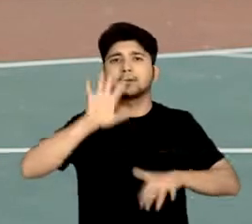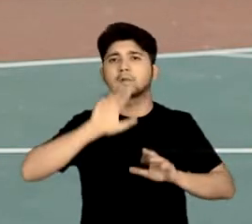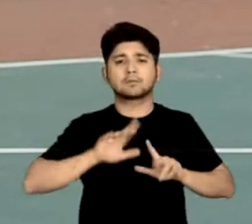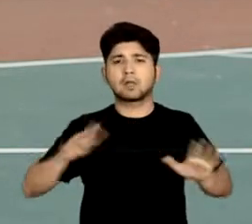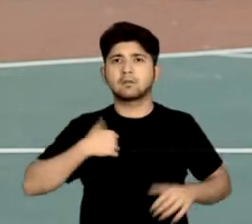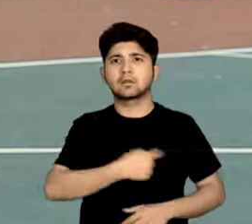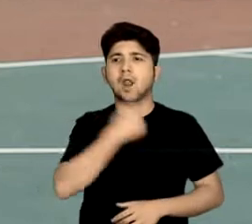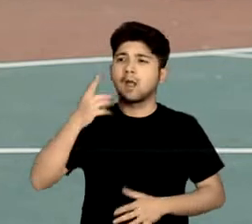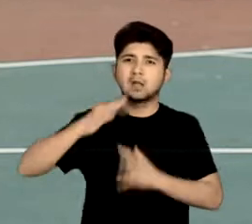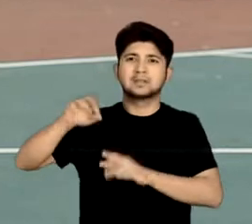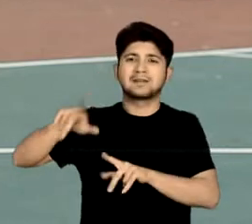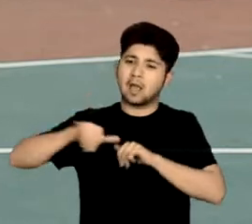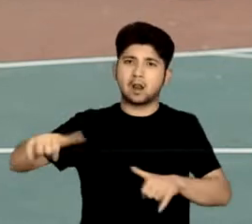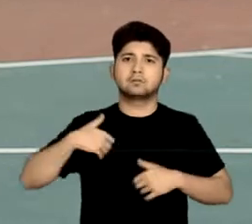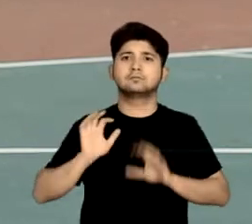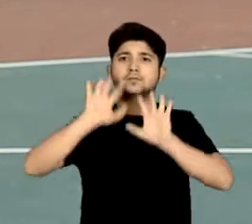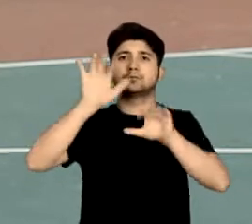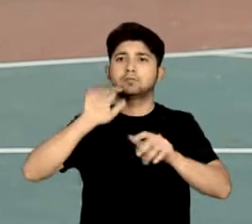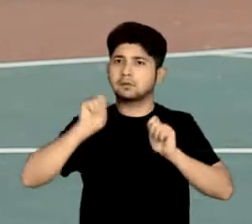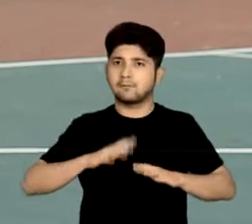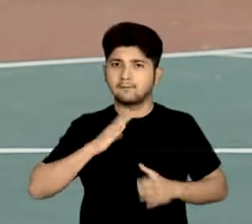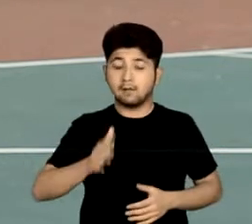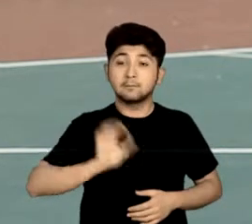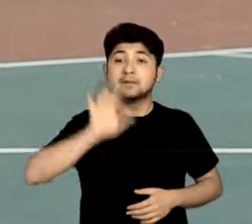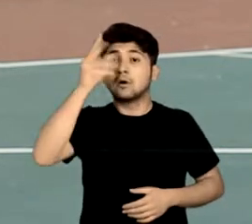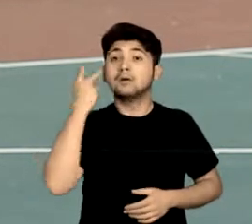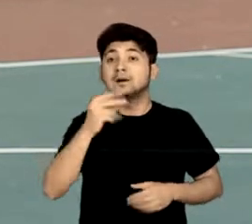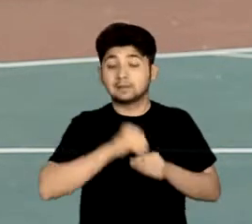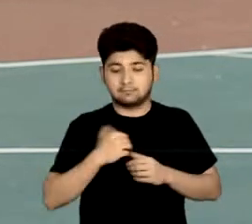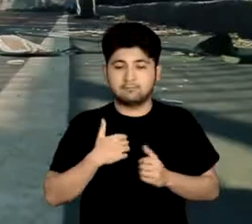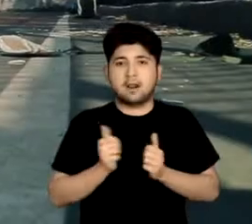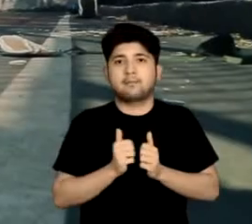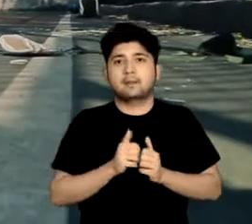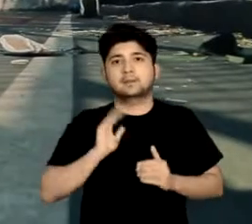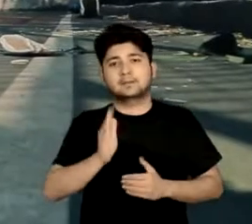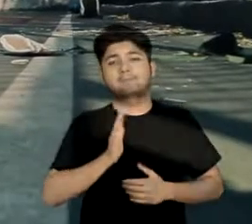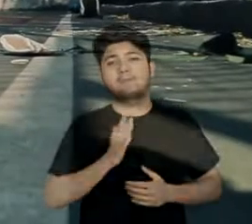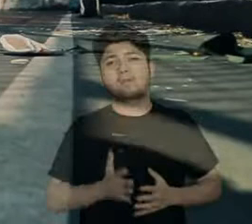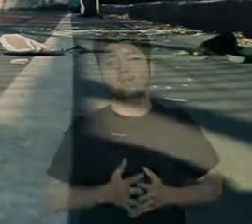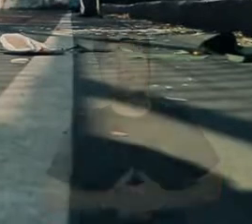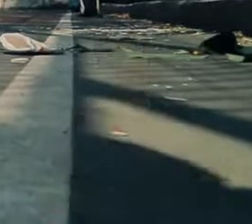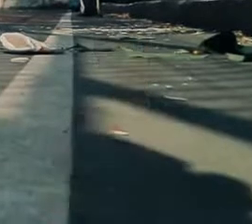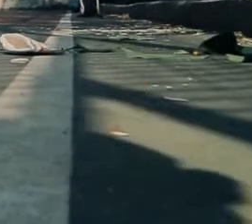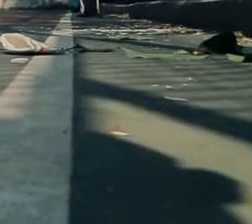yapmıyoruz. Normallerle beraber bir iş yapıyoruz aslında. Hep beraber aşıyoruz bu engelleri.